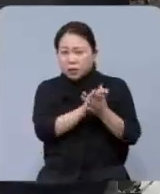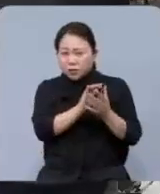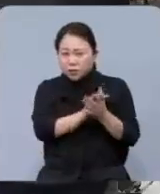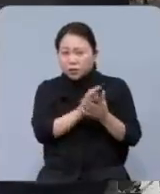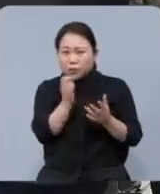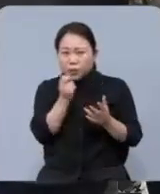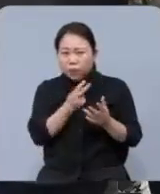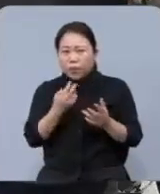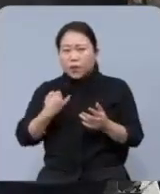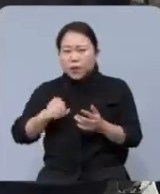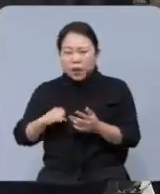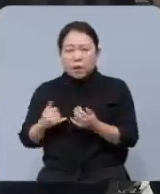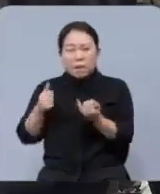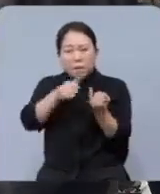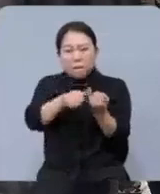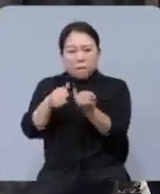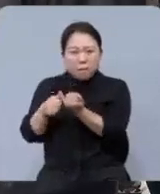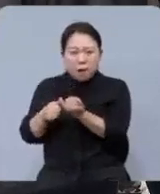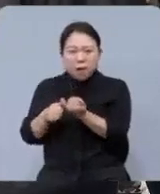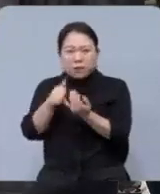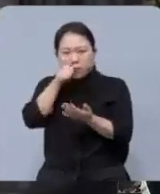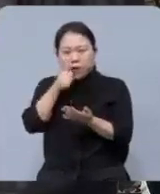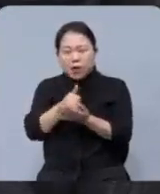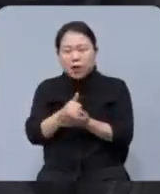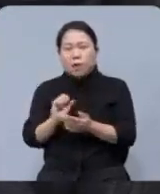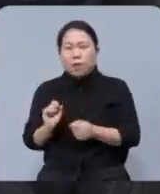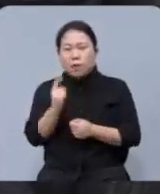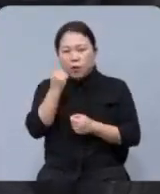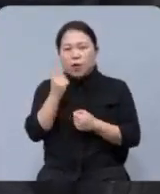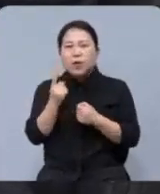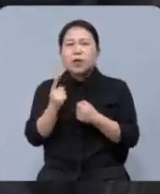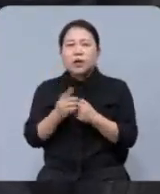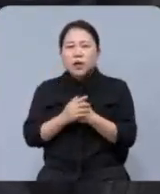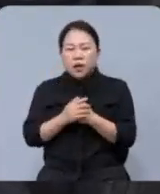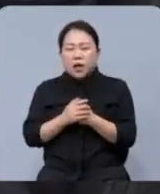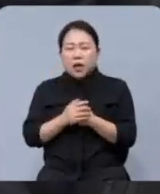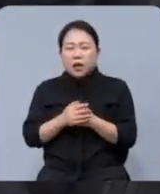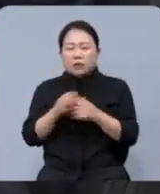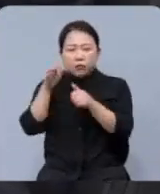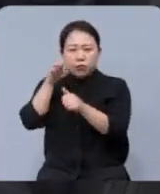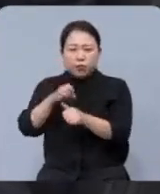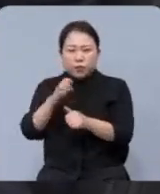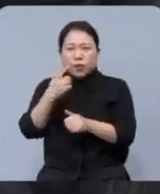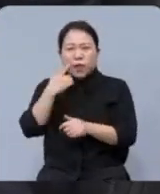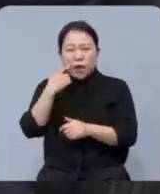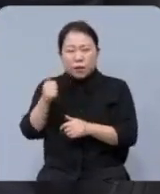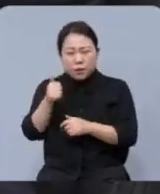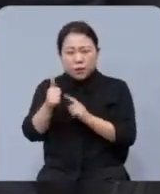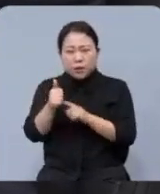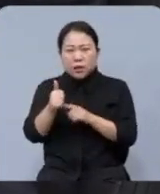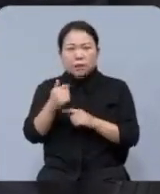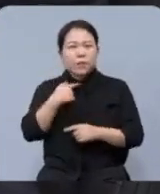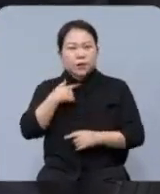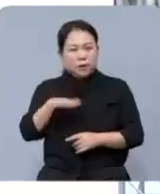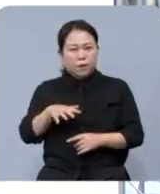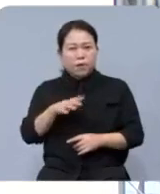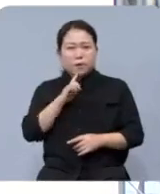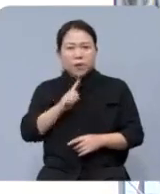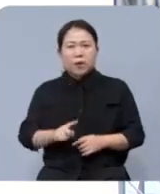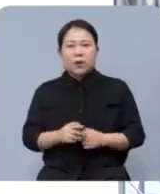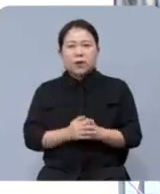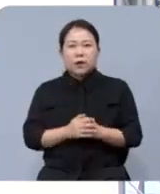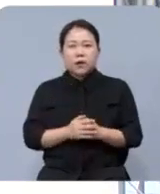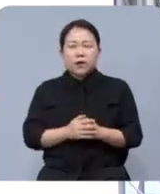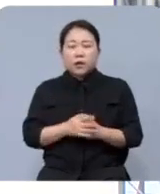물론 딸에게도 성범죄를 저지른 혐의로 구속 기소된 피의자 역시 성범죄는 부인하는 상황.